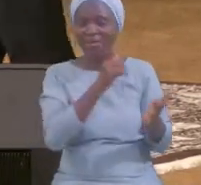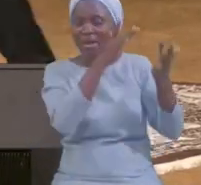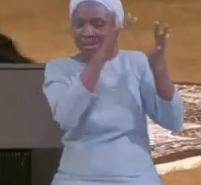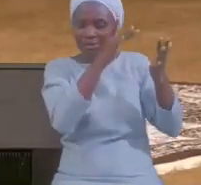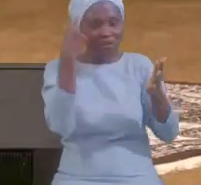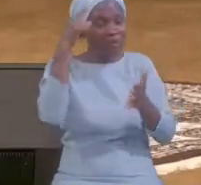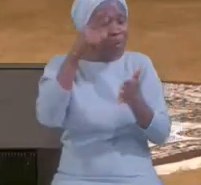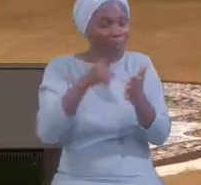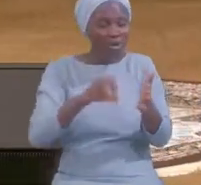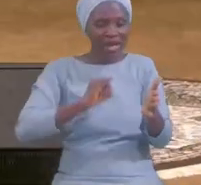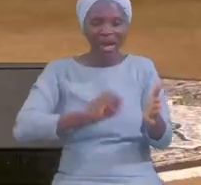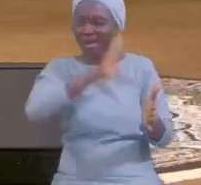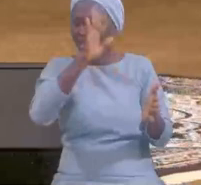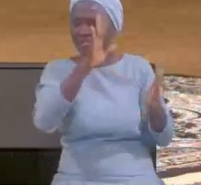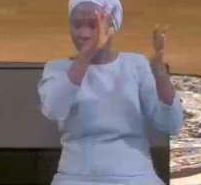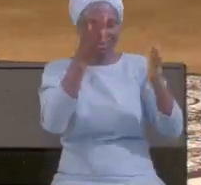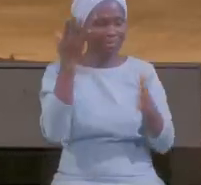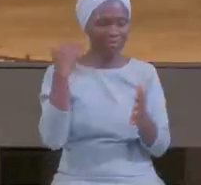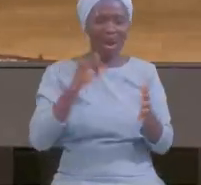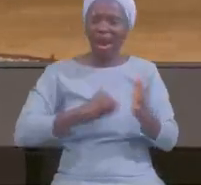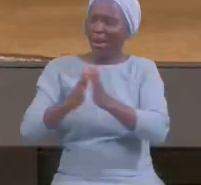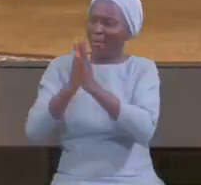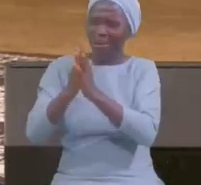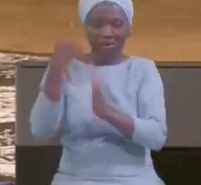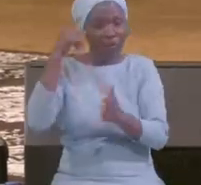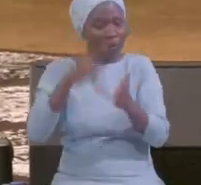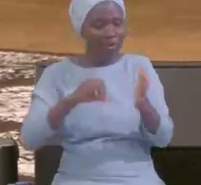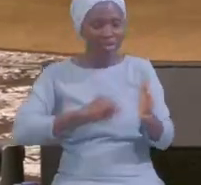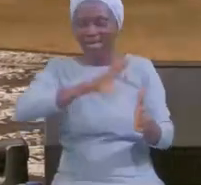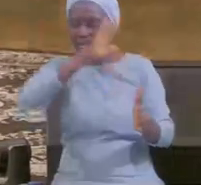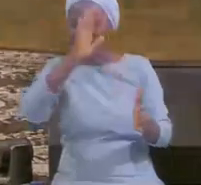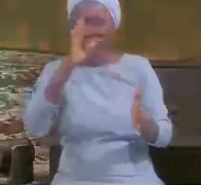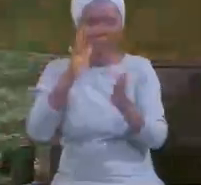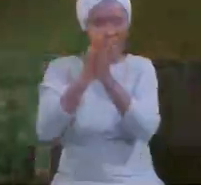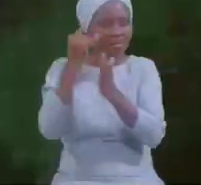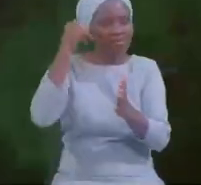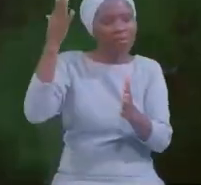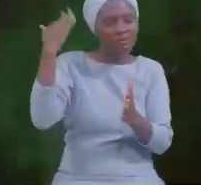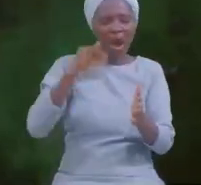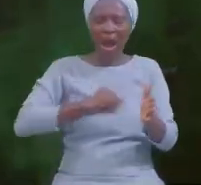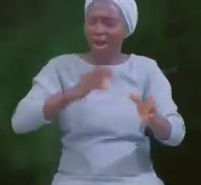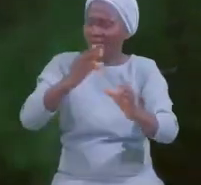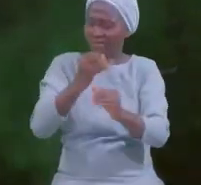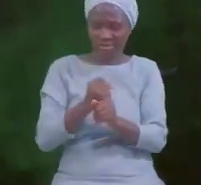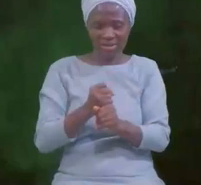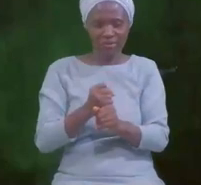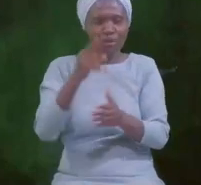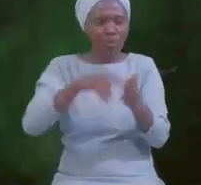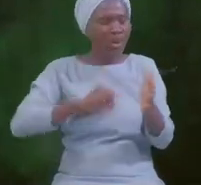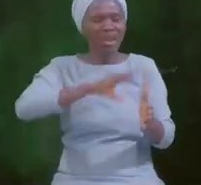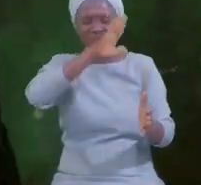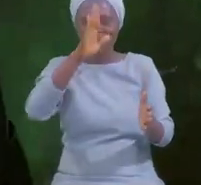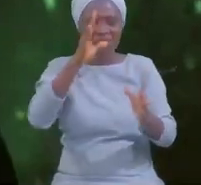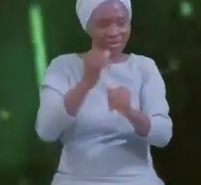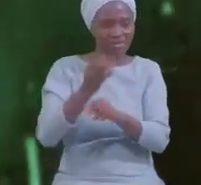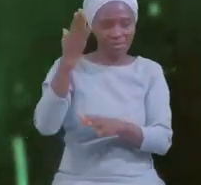prie pour ce que je n'ai jamais adressé en prière, je reçois ce que je n'ai jamais reçu. Lorsque tu as ce cœur,